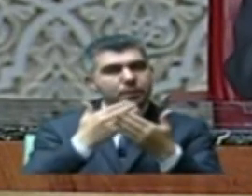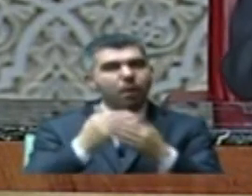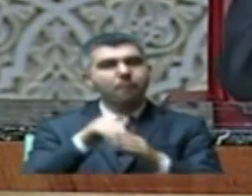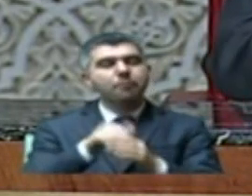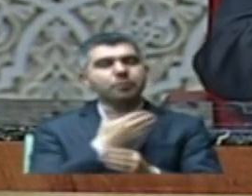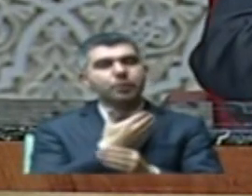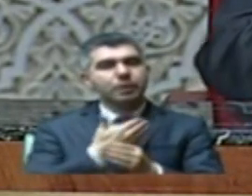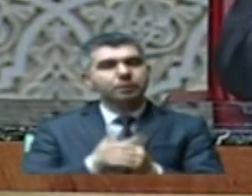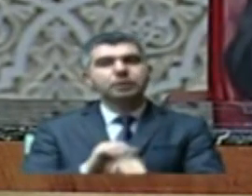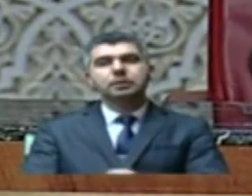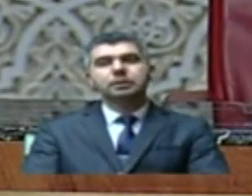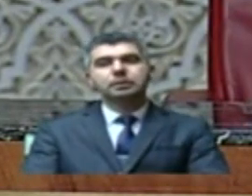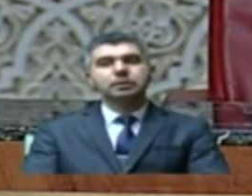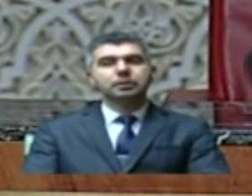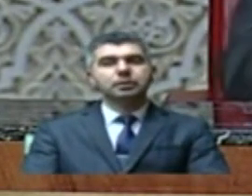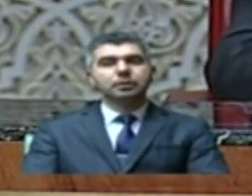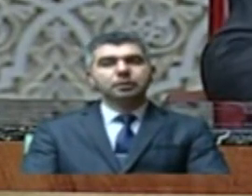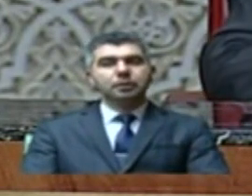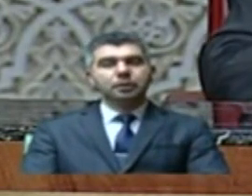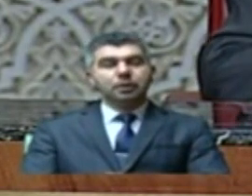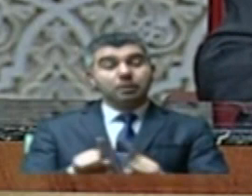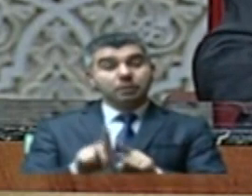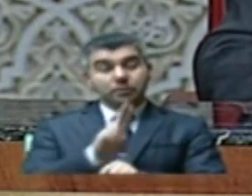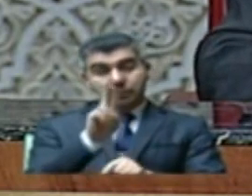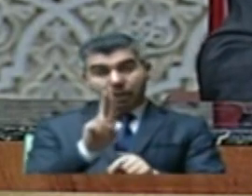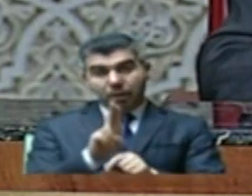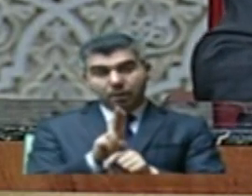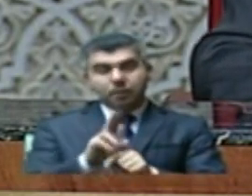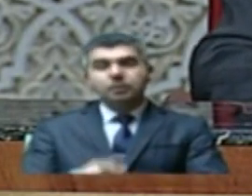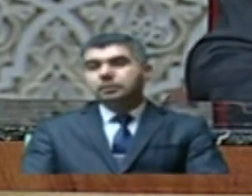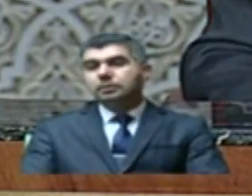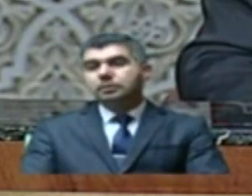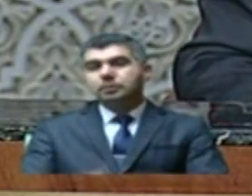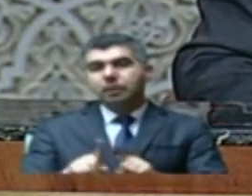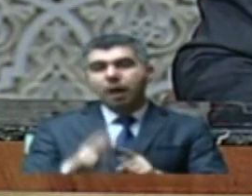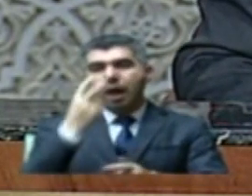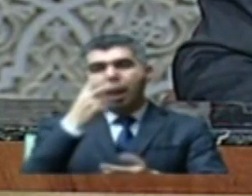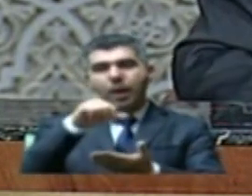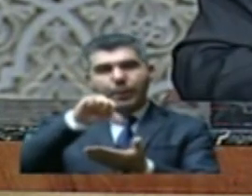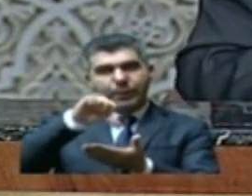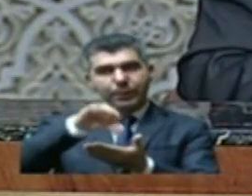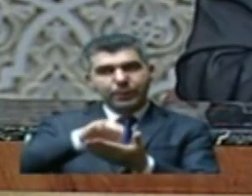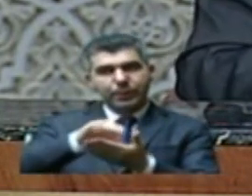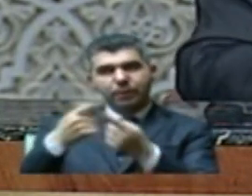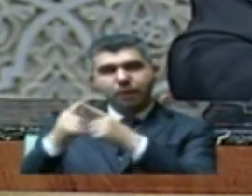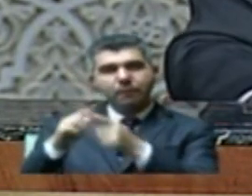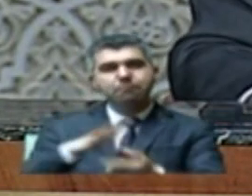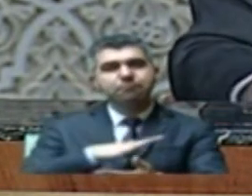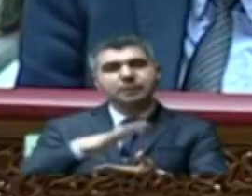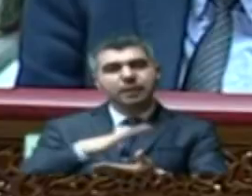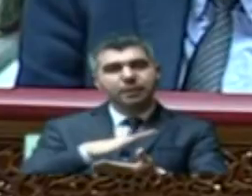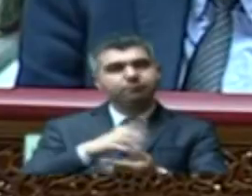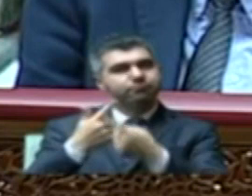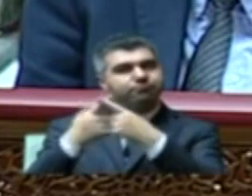المستشار المحترم، وهذا السؤال يتعلق بمدينة العيون ويتعلق بمدن أخرى. وأنا كنقول لك